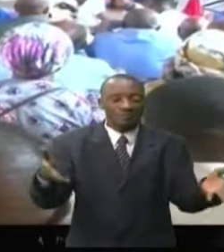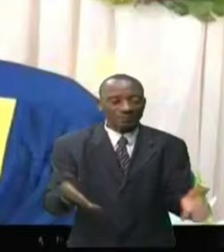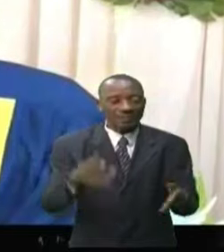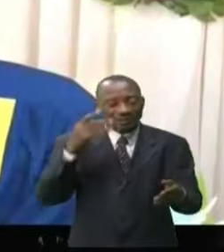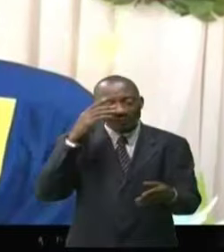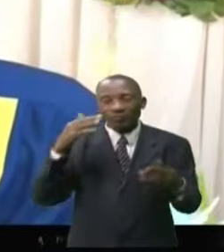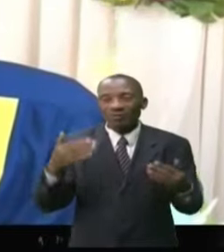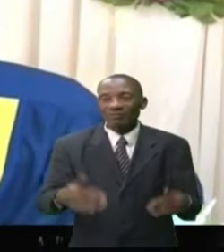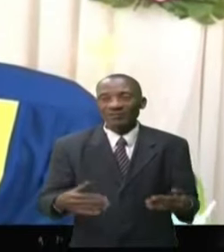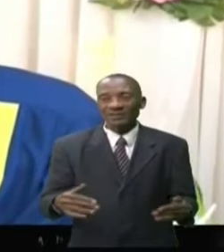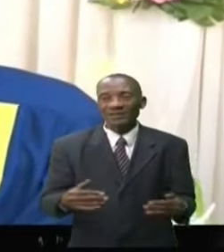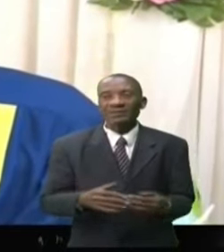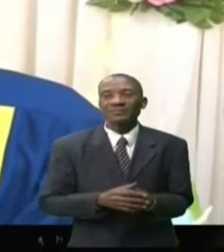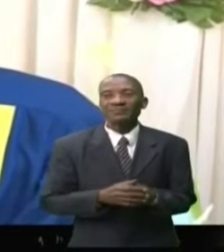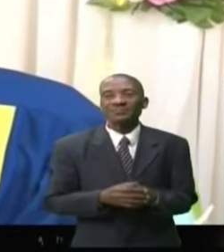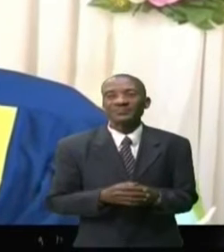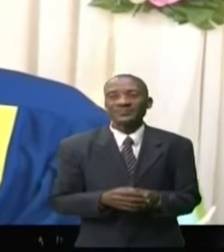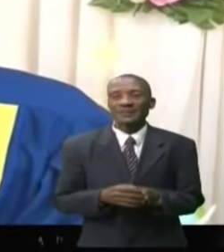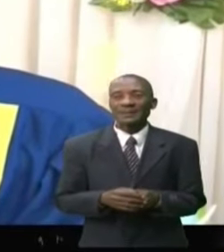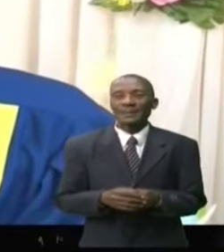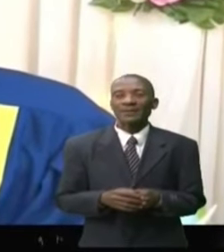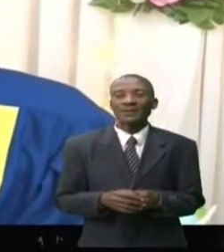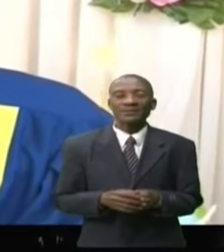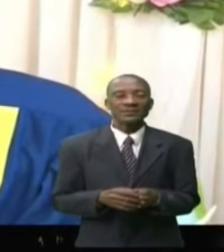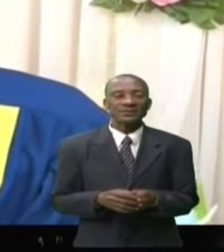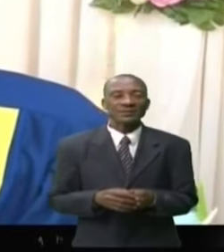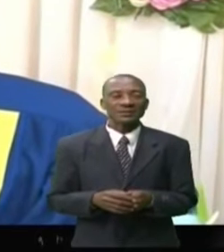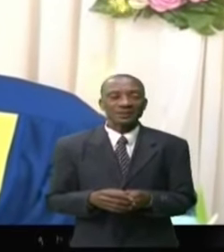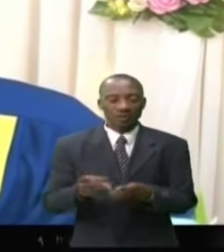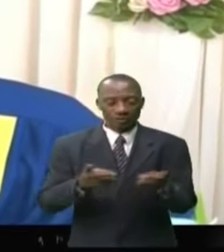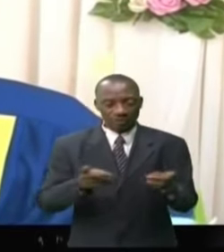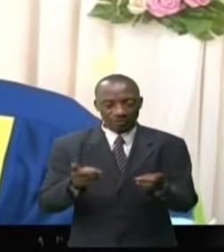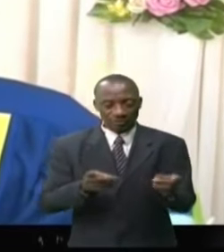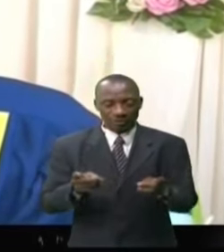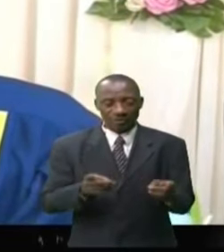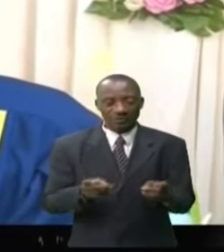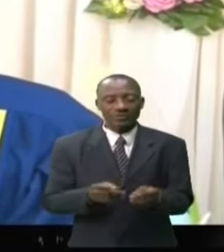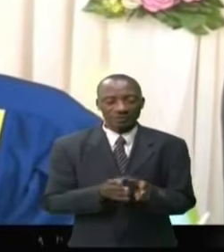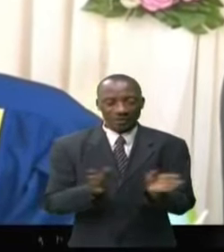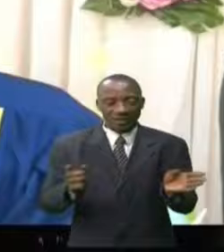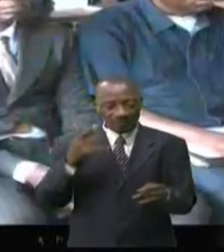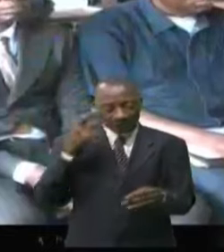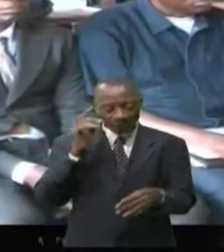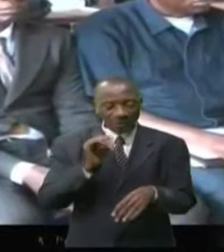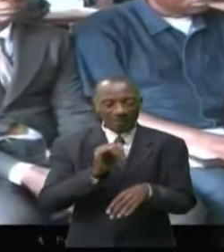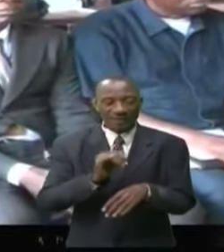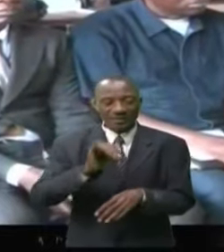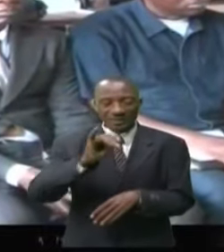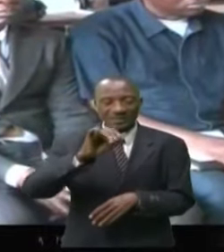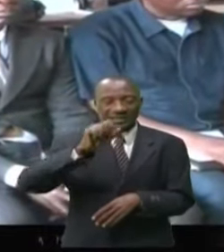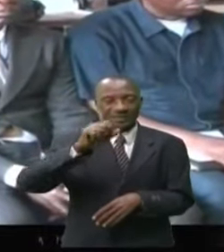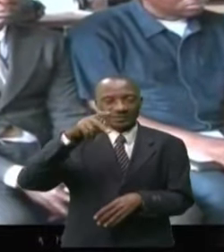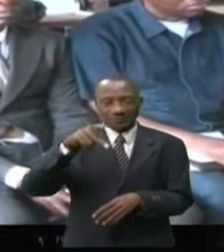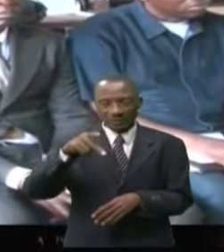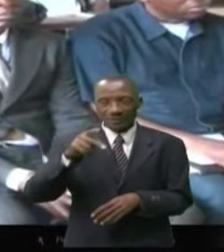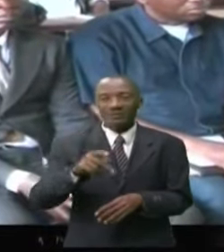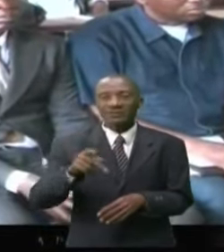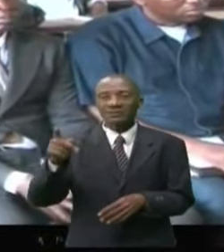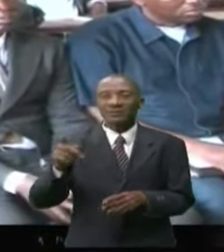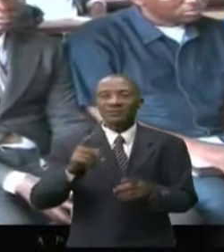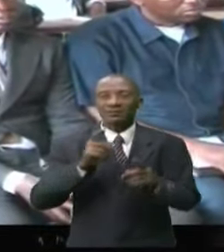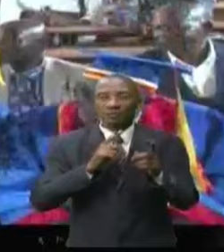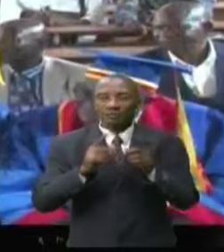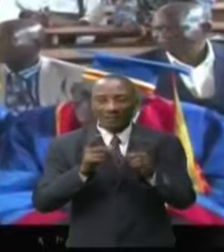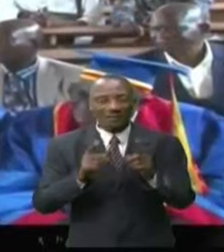l'ISP ce 3è cycle en didactique de discipline vient combler un VI scientifique et